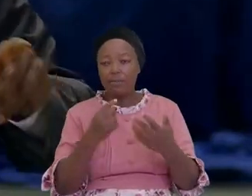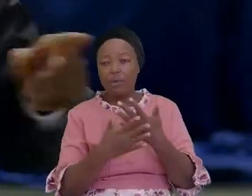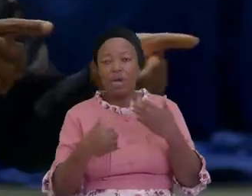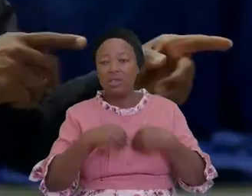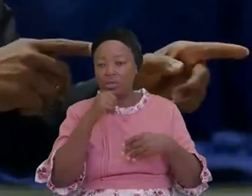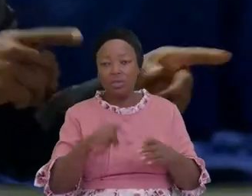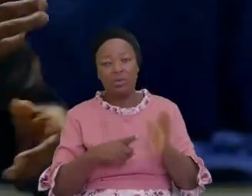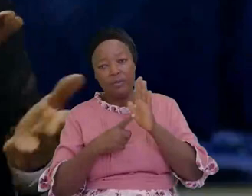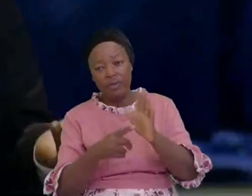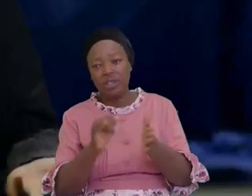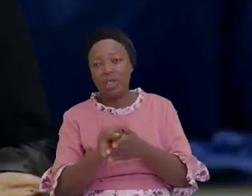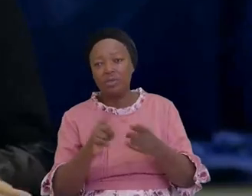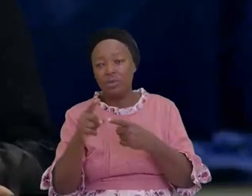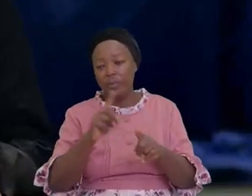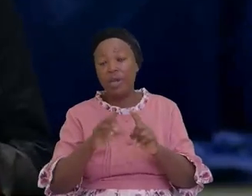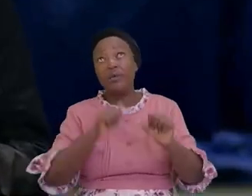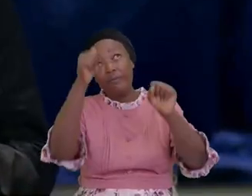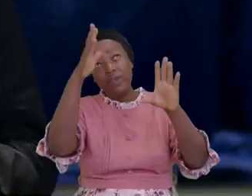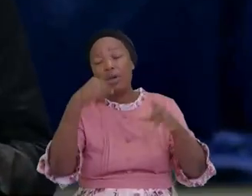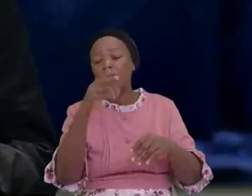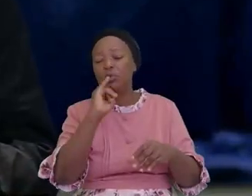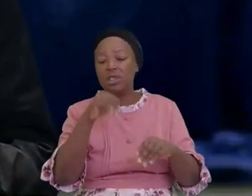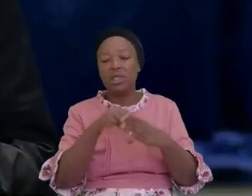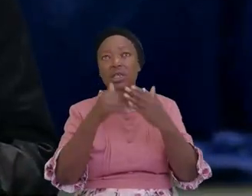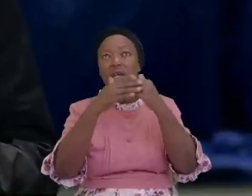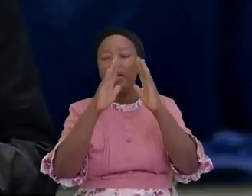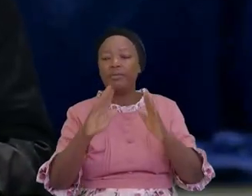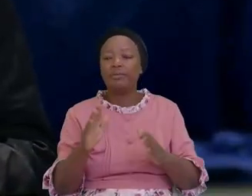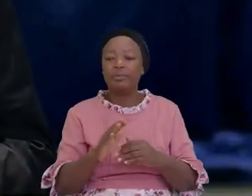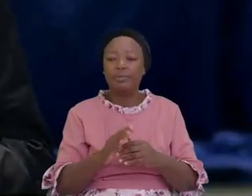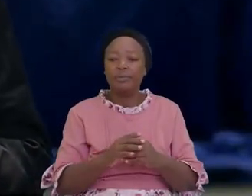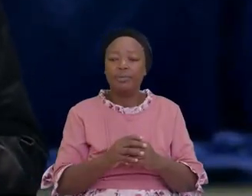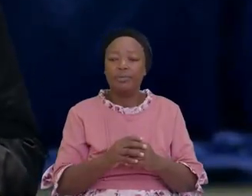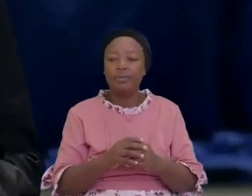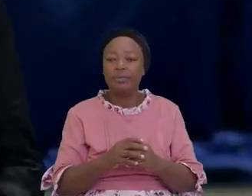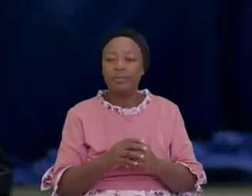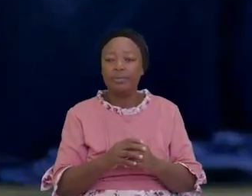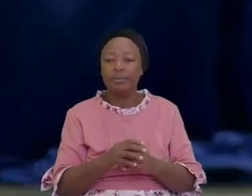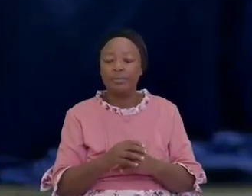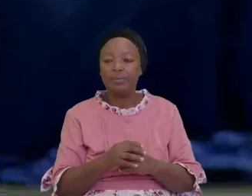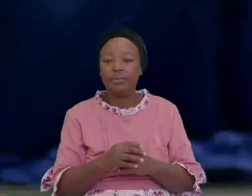pas le sang et la chair qui t'ont révélé cela, c'est mon Père qui est dans les cieux.